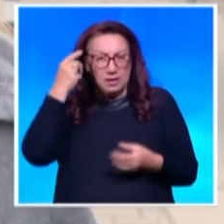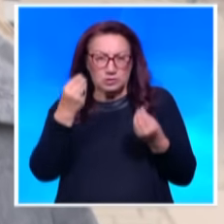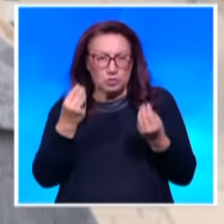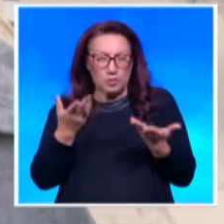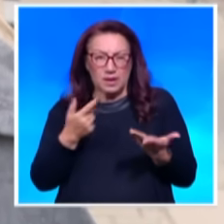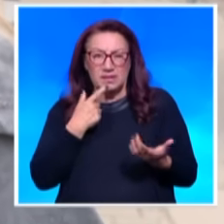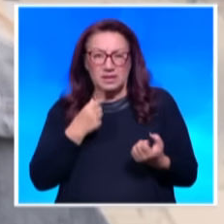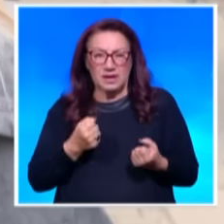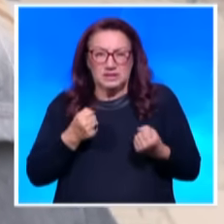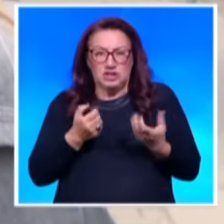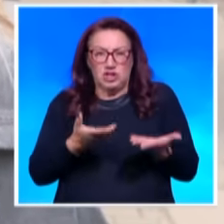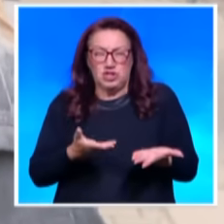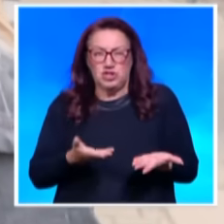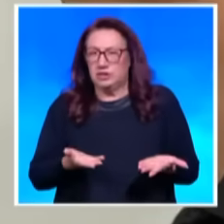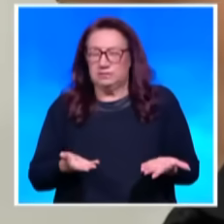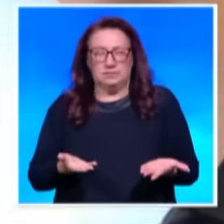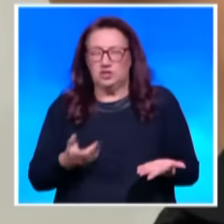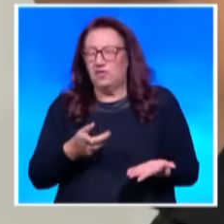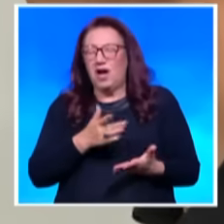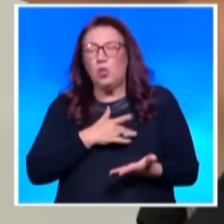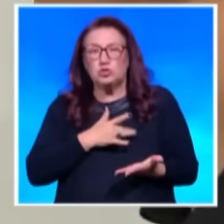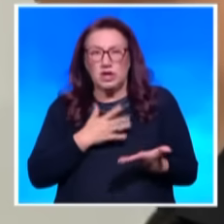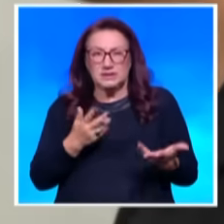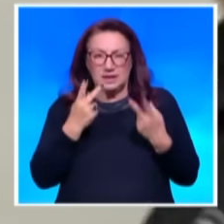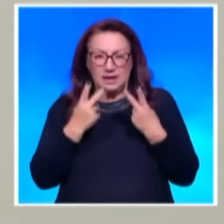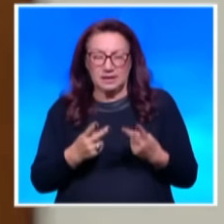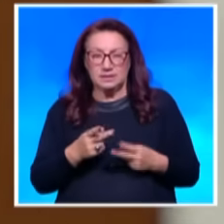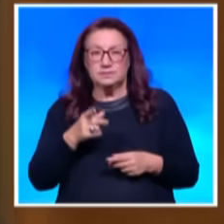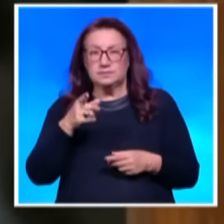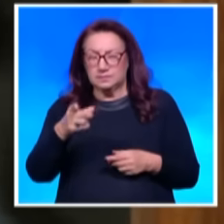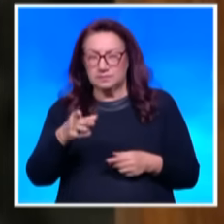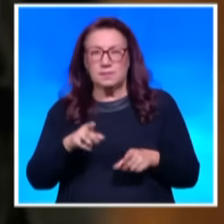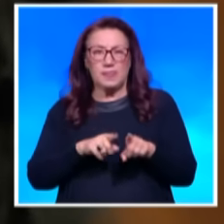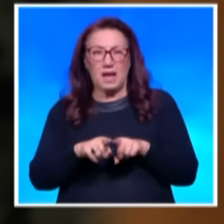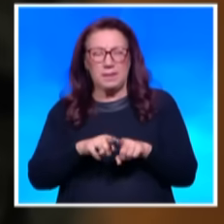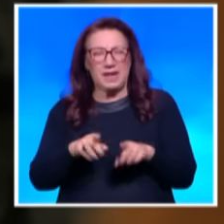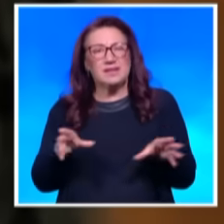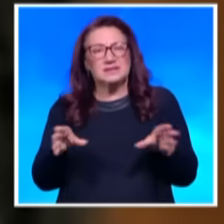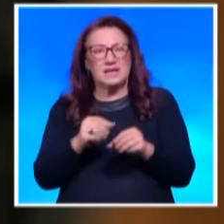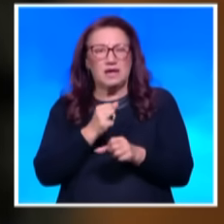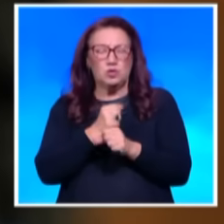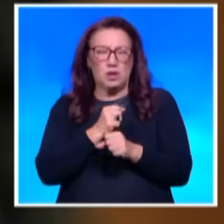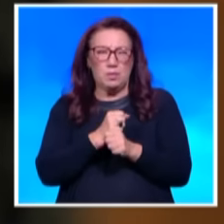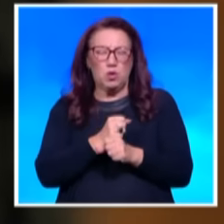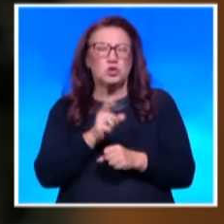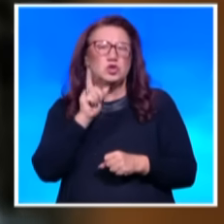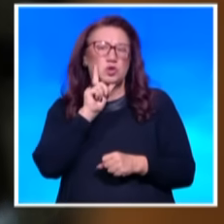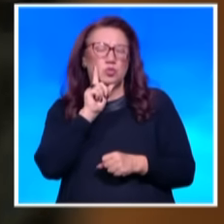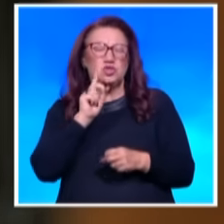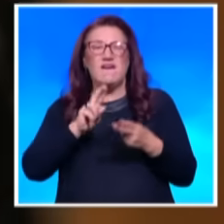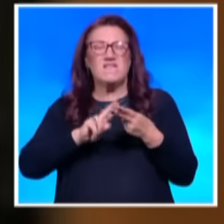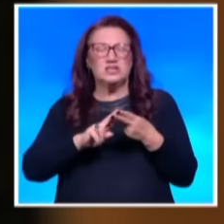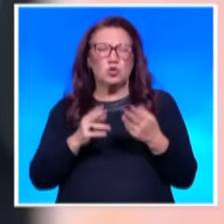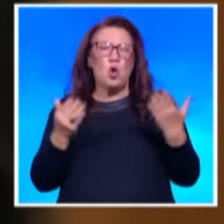да го издържи, да издържи тази клетка. Казва, че приятелят ти е колега на Веско в нощен клуб и станали приятели преди 5 години.